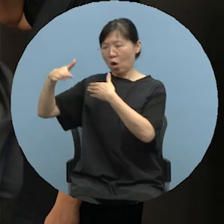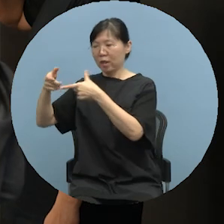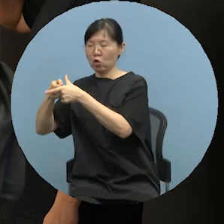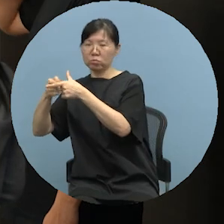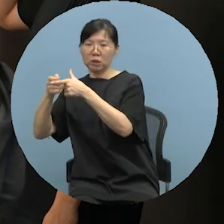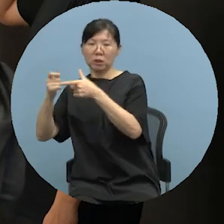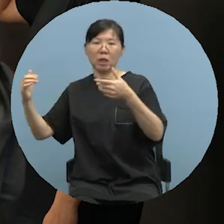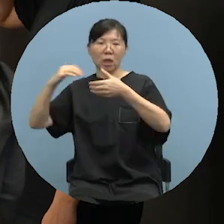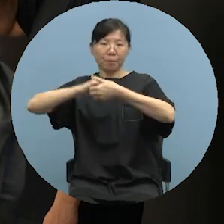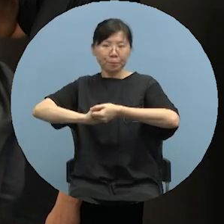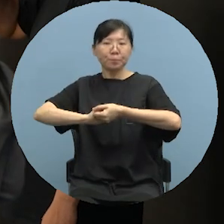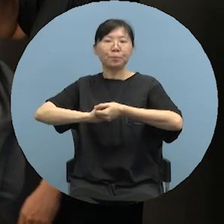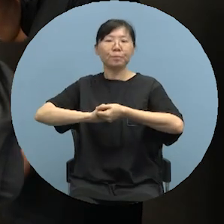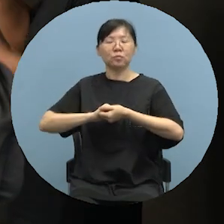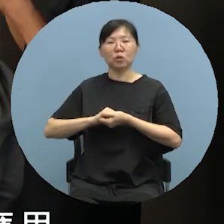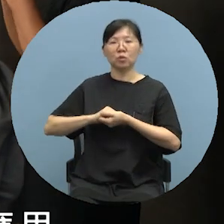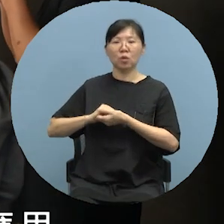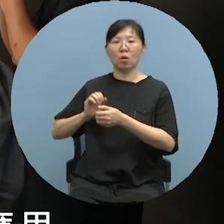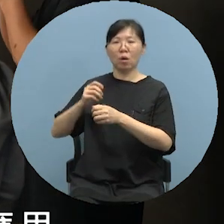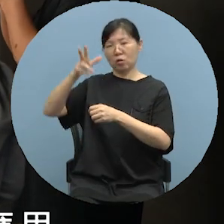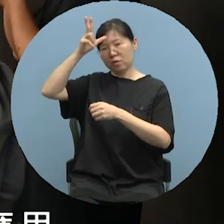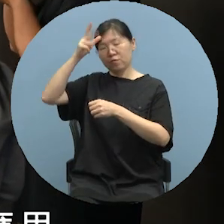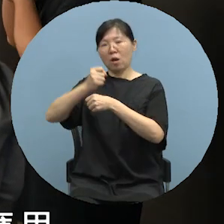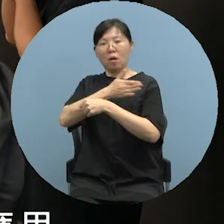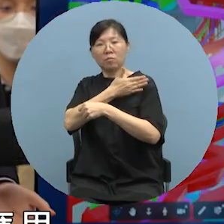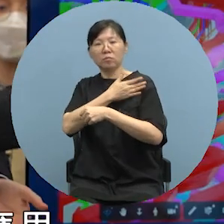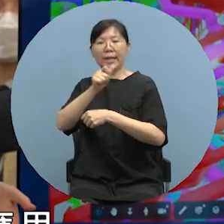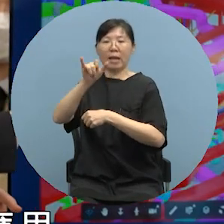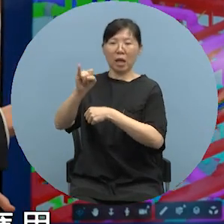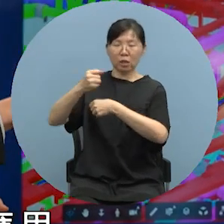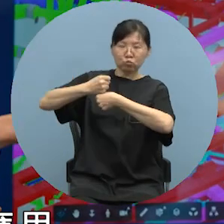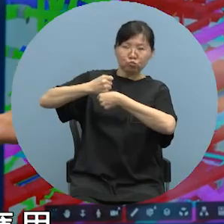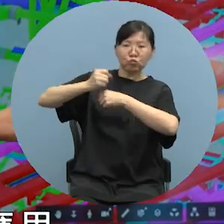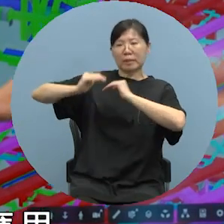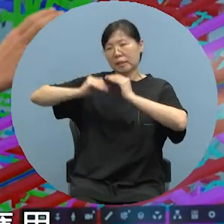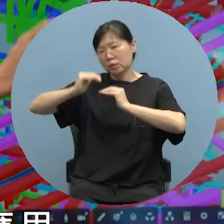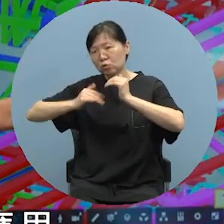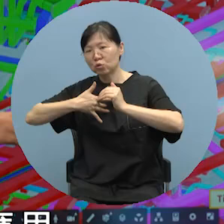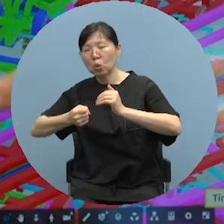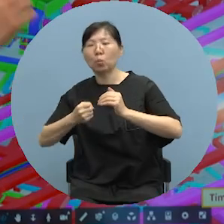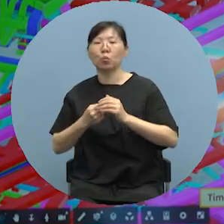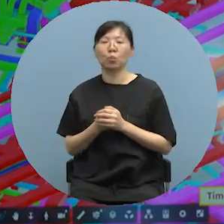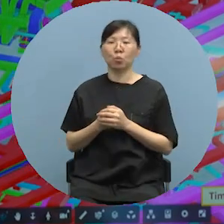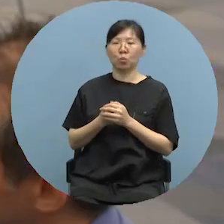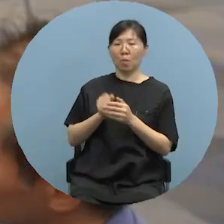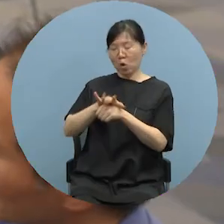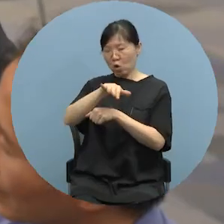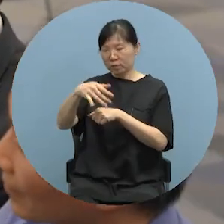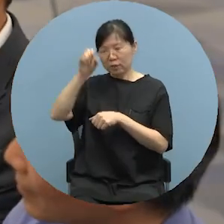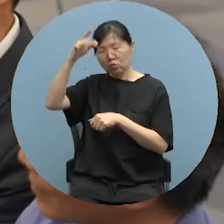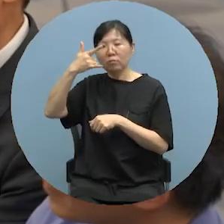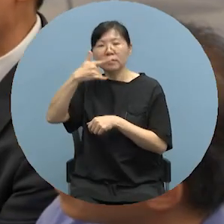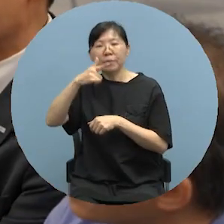提升政府人員對創新科技包括人工智能的認識和技術應用，啟發他們的創